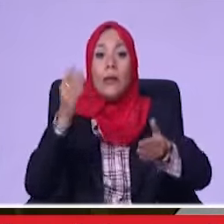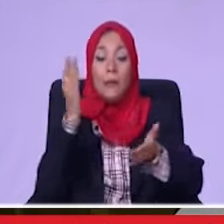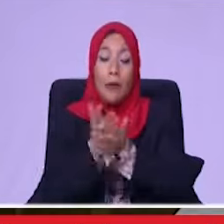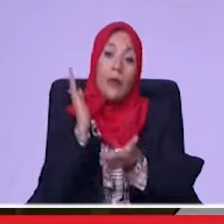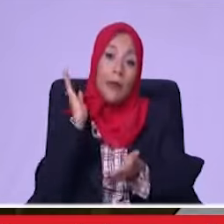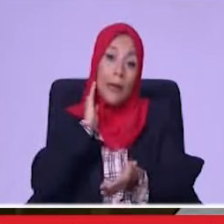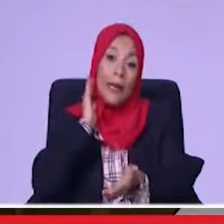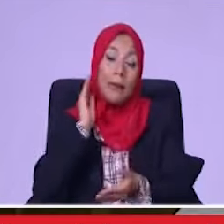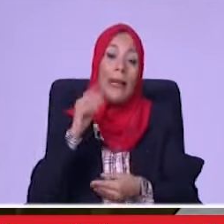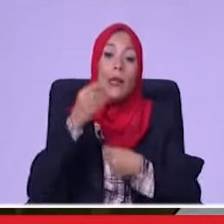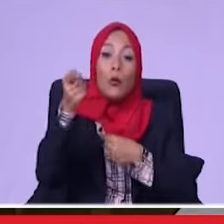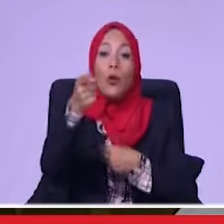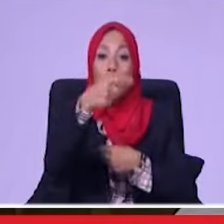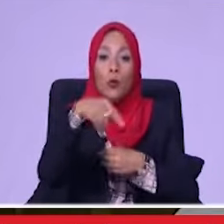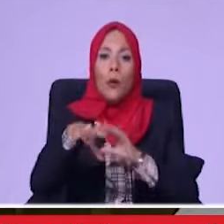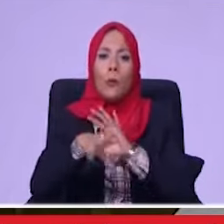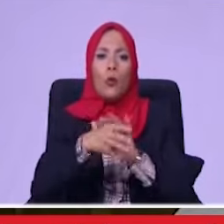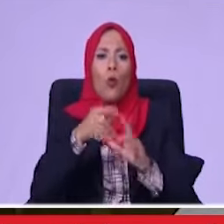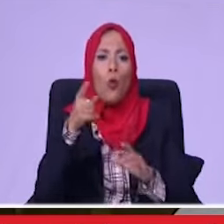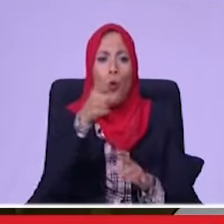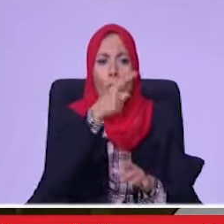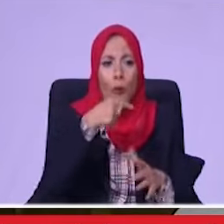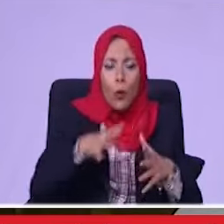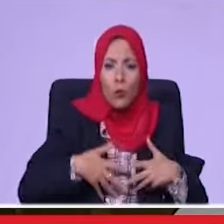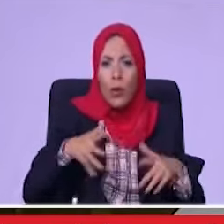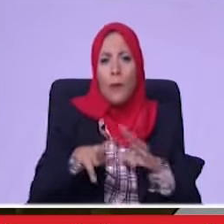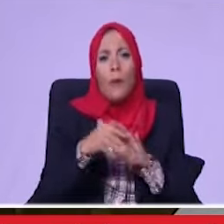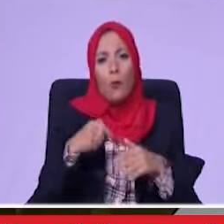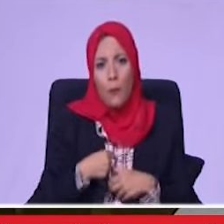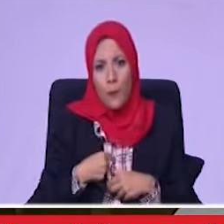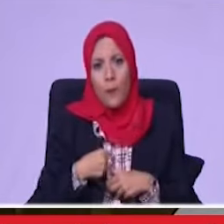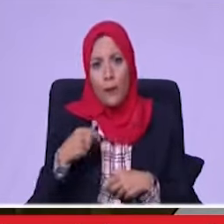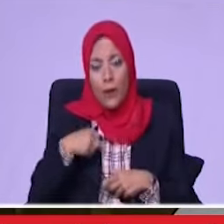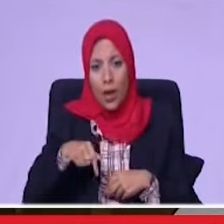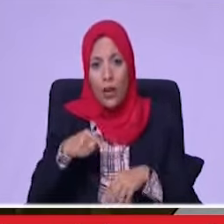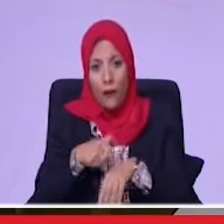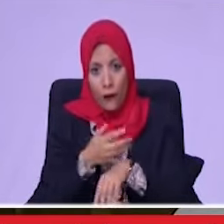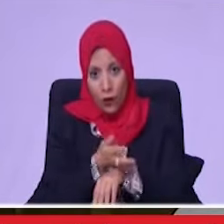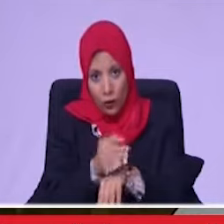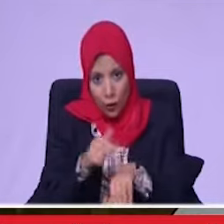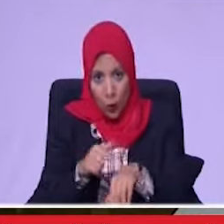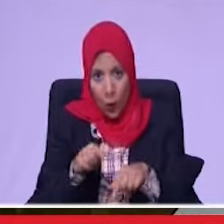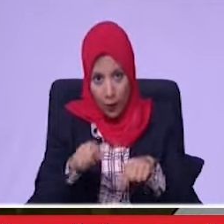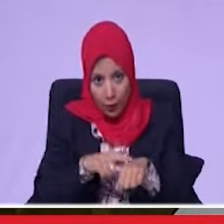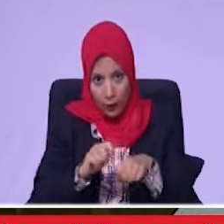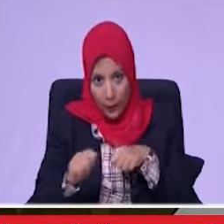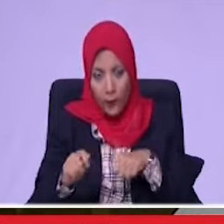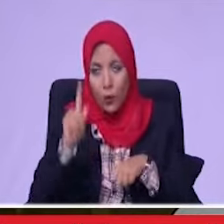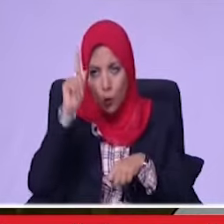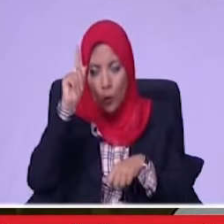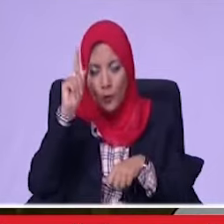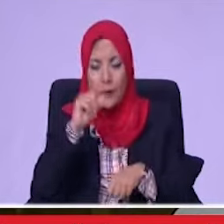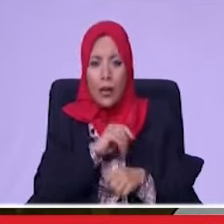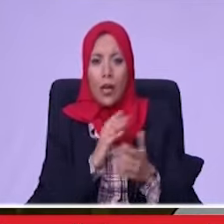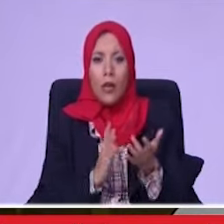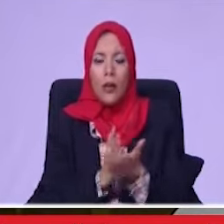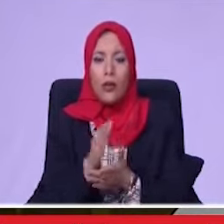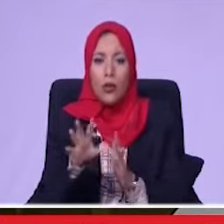حضراتكم، بيحاول يلبي كل طلبات حضراتكم. احنا الفترة ديت ان شاء الله يعني بإذن الله هنقدم